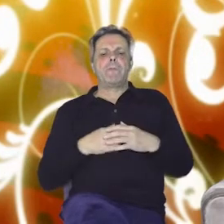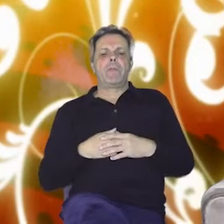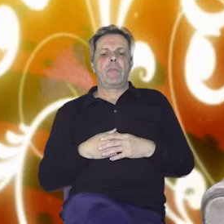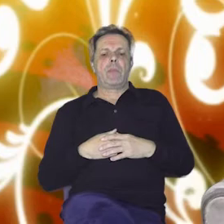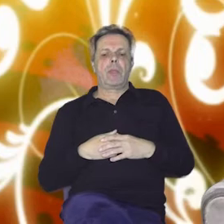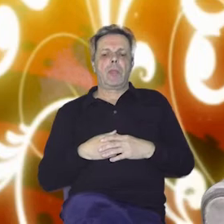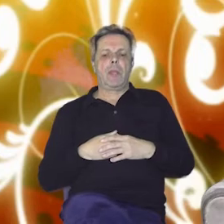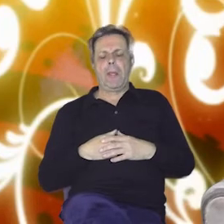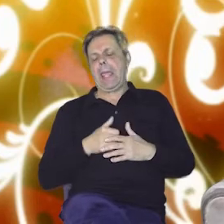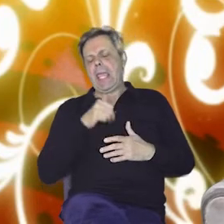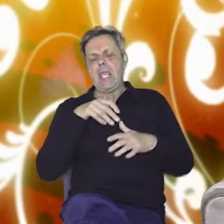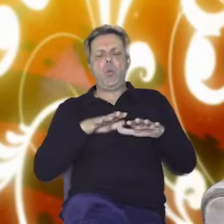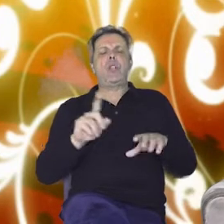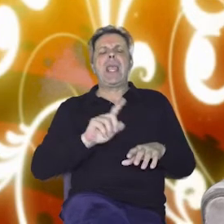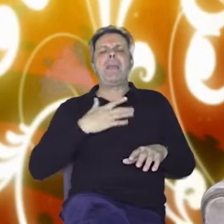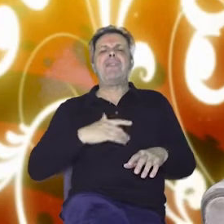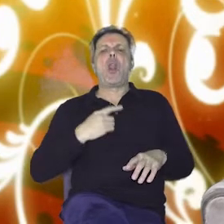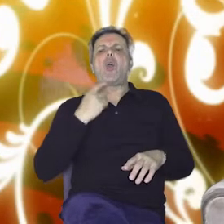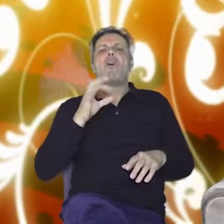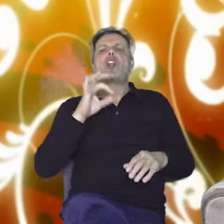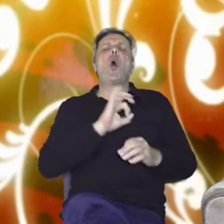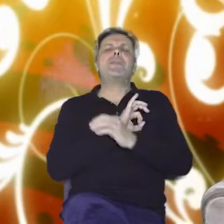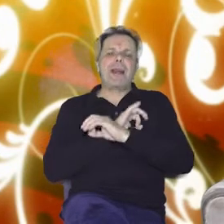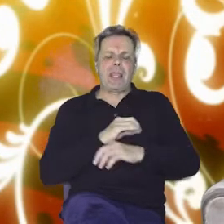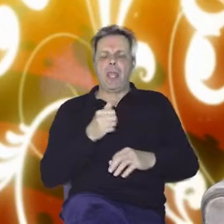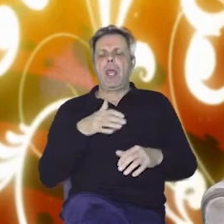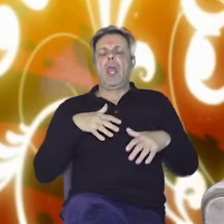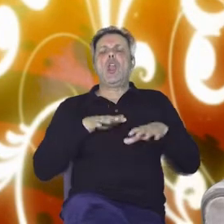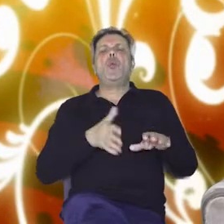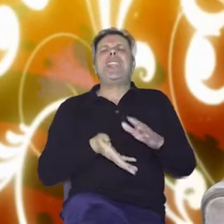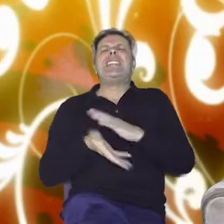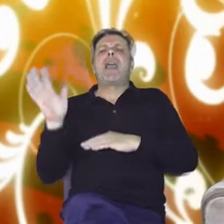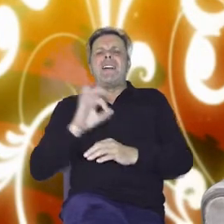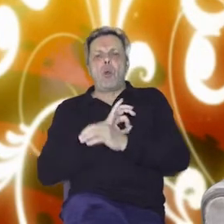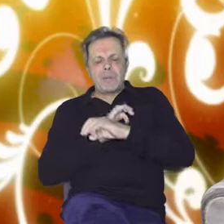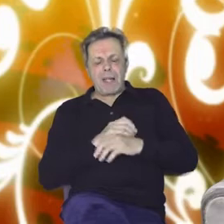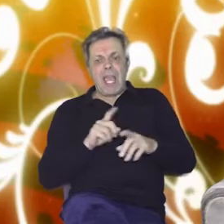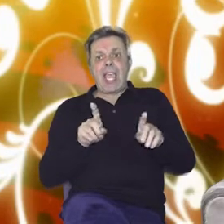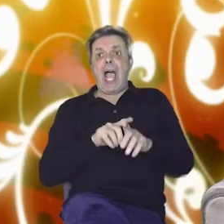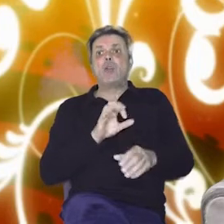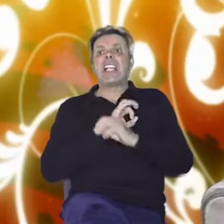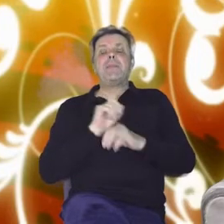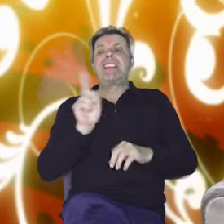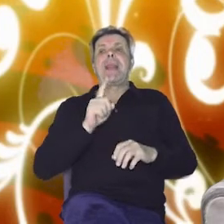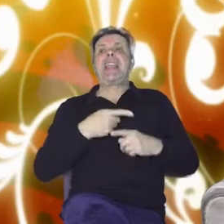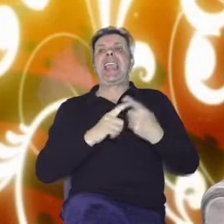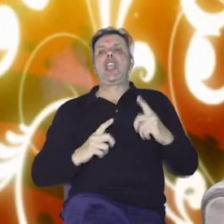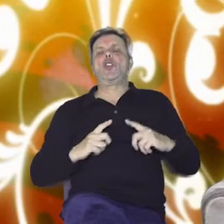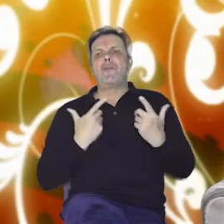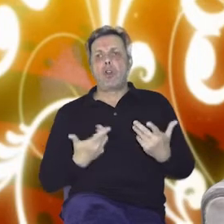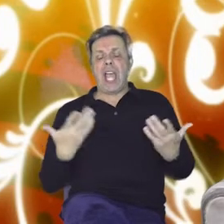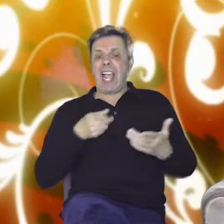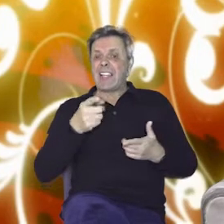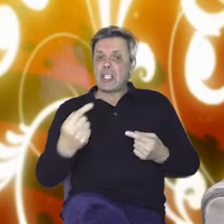ljudi ne vole govoriti o smrti, ljudi izbjegavaju smrt, kao da smrt nije dio života. I kad se to